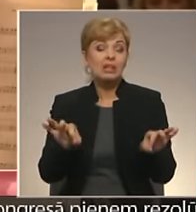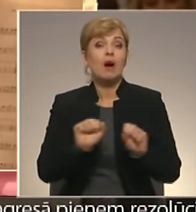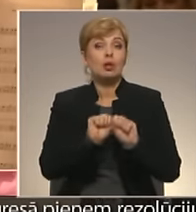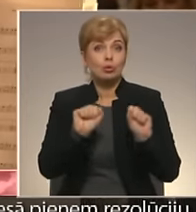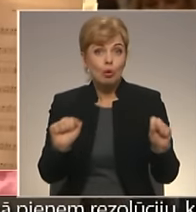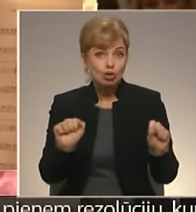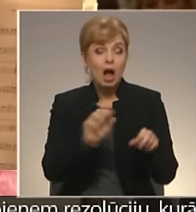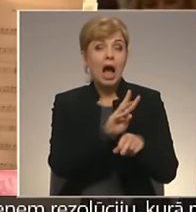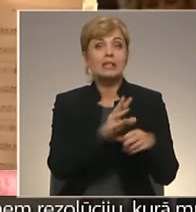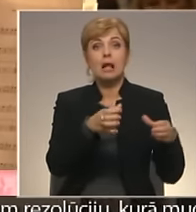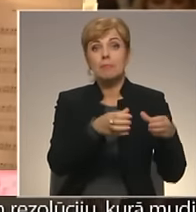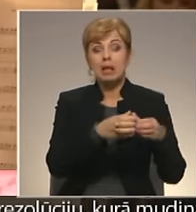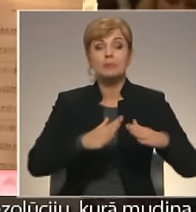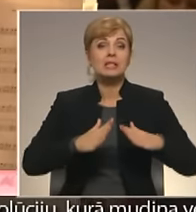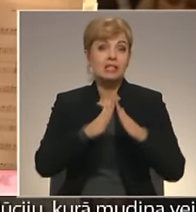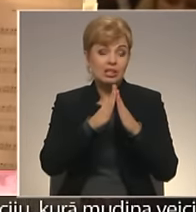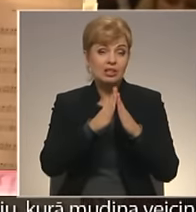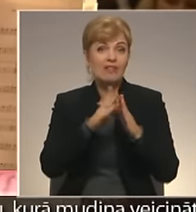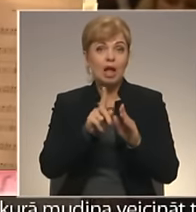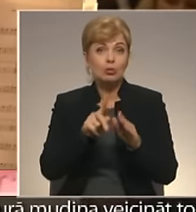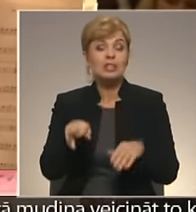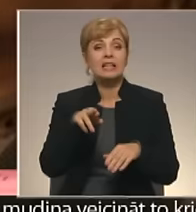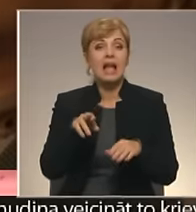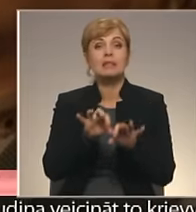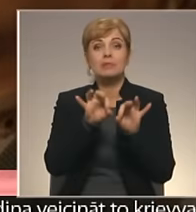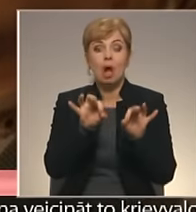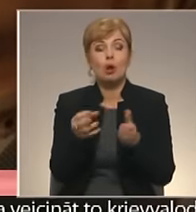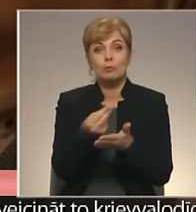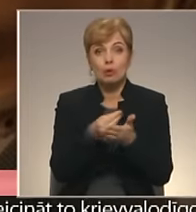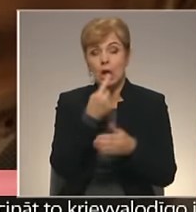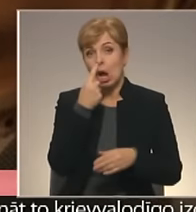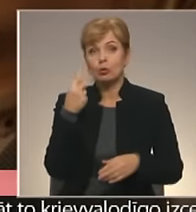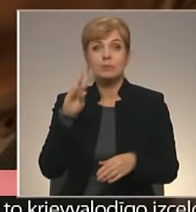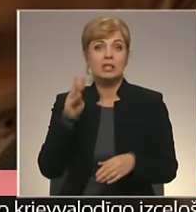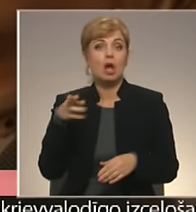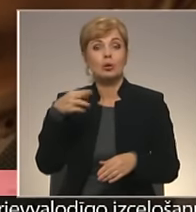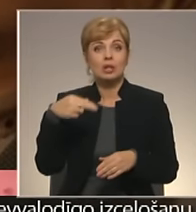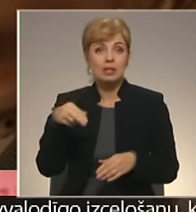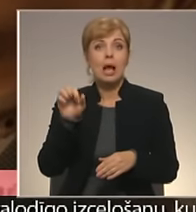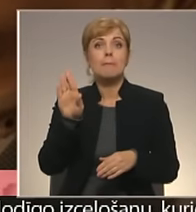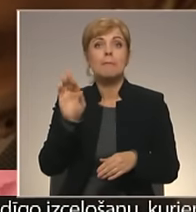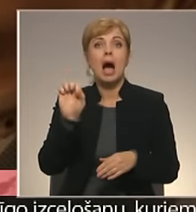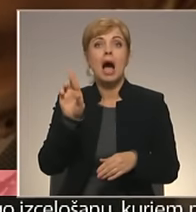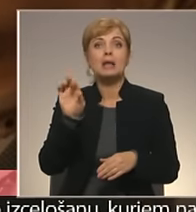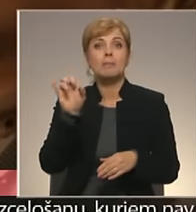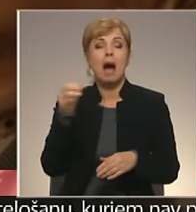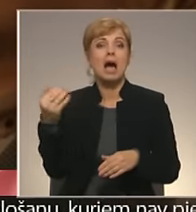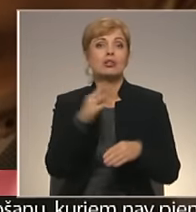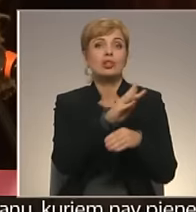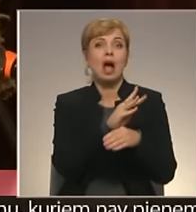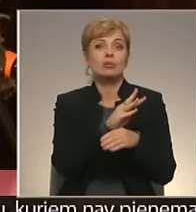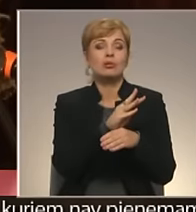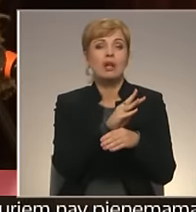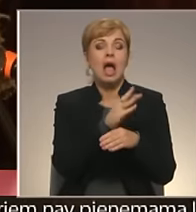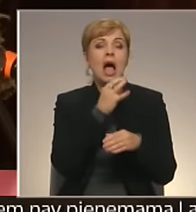kā artilērijas bataljons svin svētkus decembra sākumā, arī ir sava nozīme. Nu pat 4. decembrī atzīmēta Barbaras diena. Barbara ir artilēristu